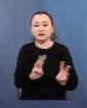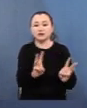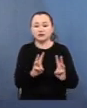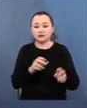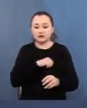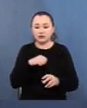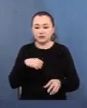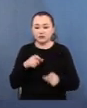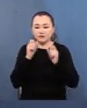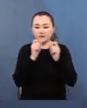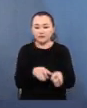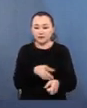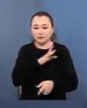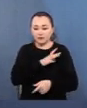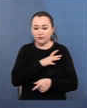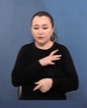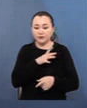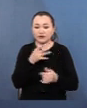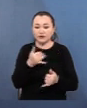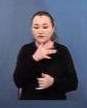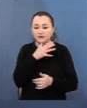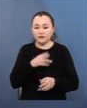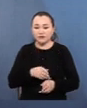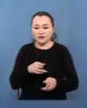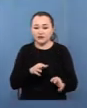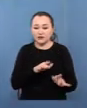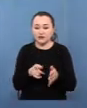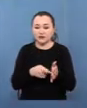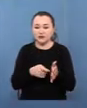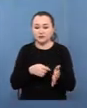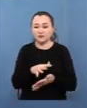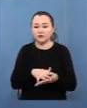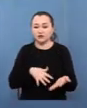пеште өртіп жіберілді. Қазіргі уақытта қылмыстық істі тергеу жалғасуда.